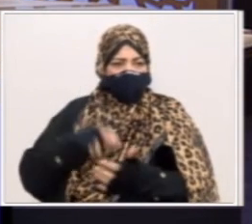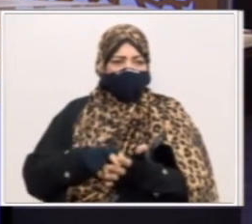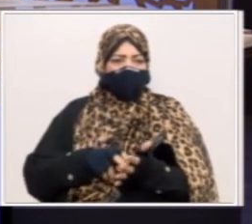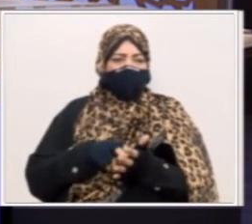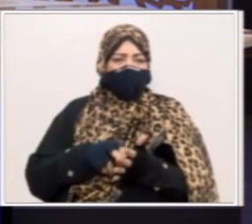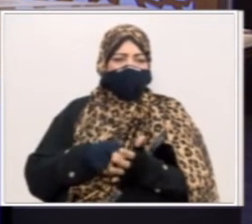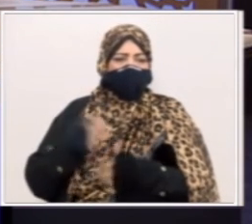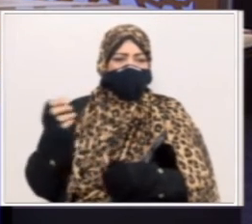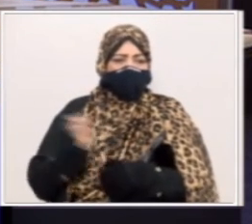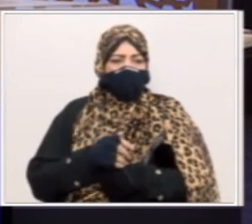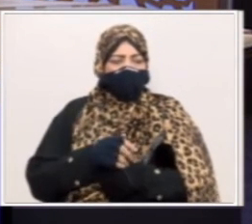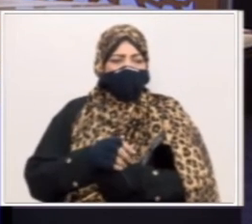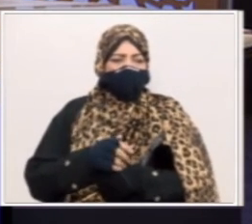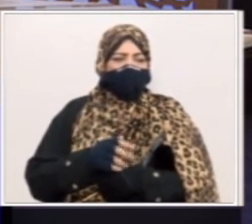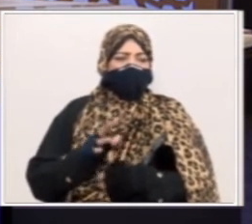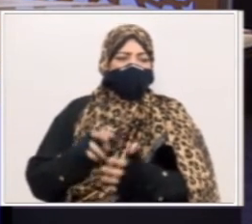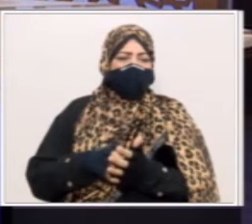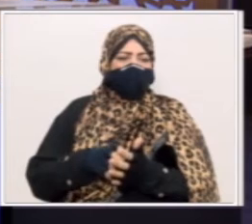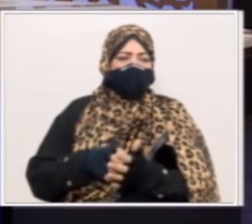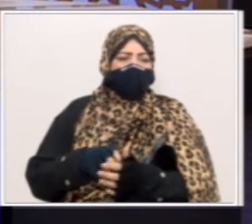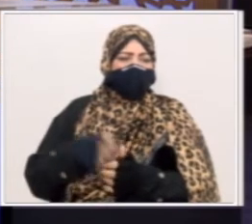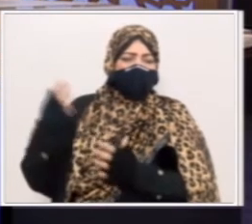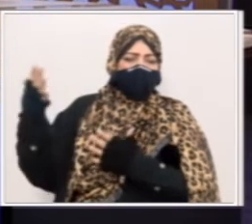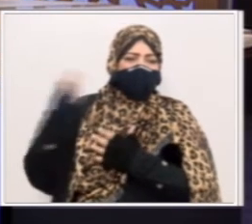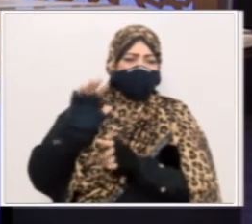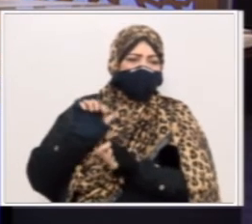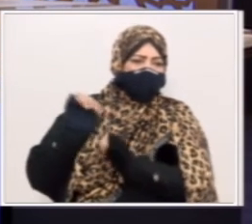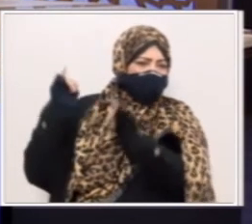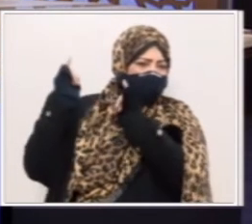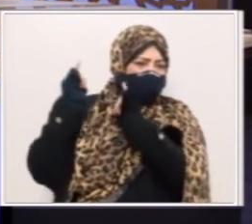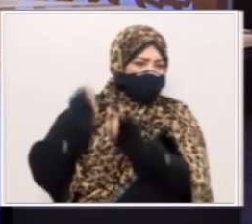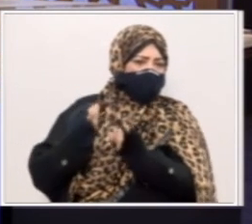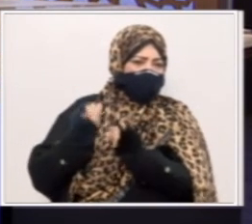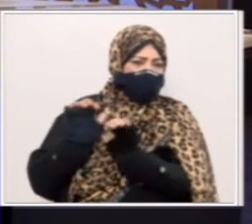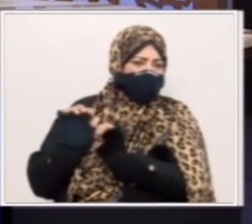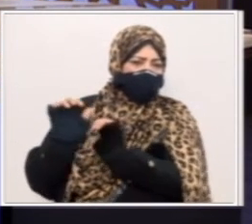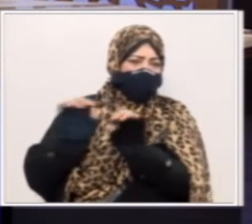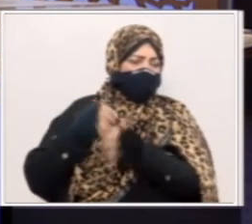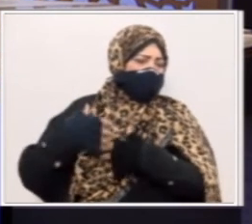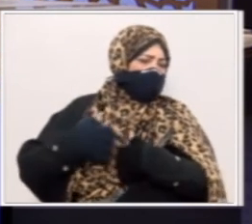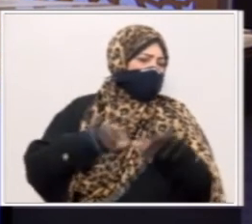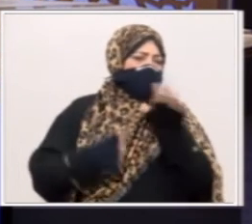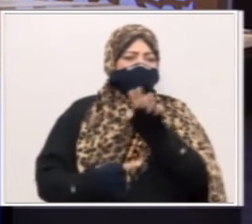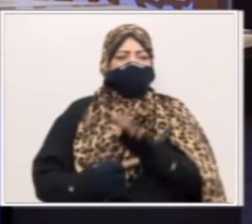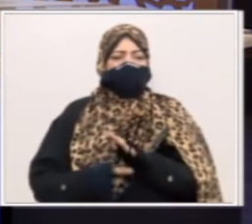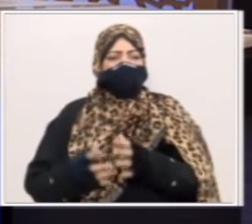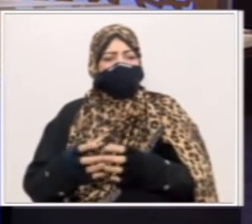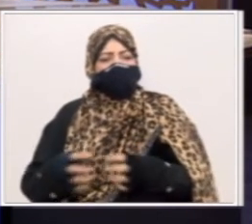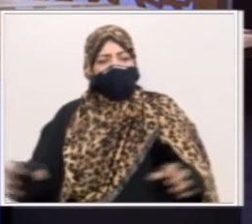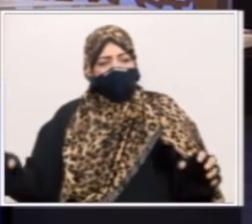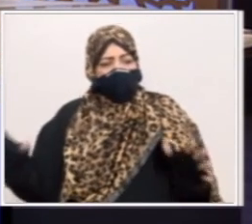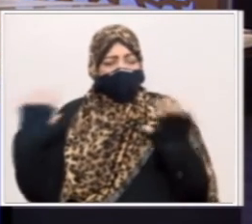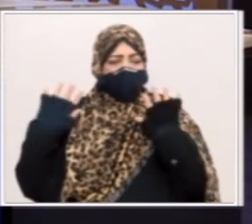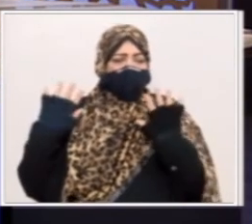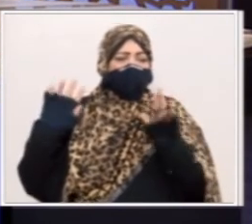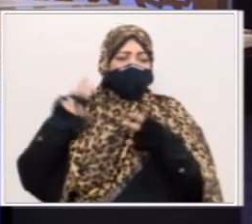ويتركها فلا جناح عليهما أن يصالح بينهما صلحا. فللمرأة إن كان زوجها معشبات معها ونفرها